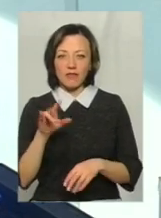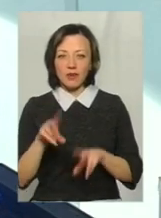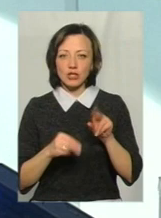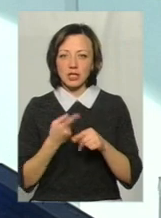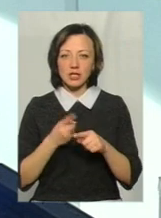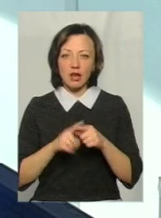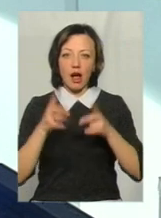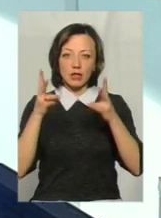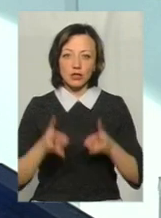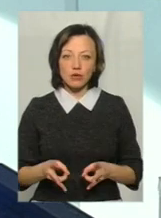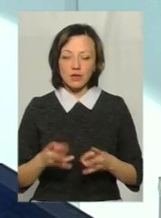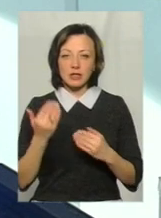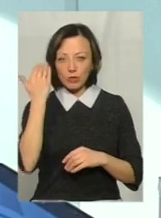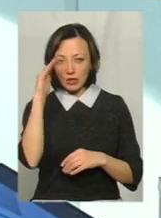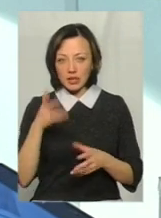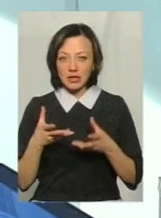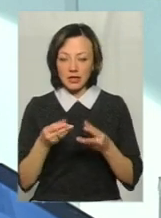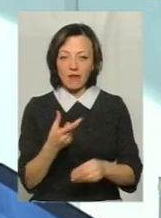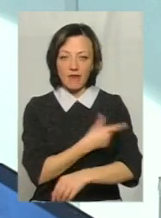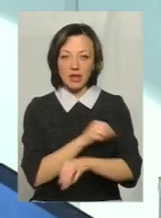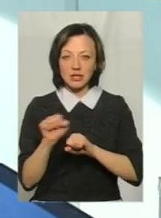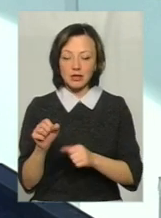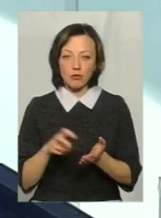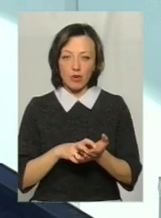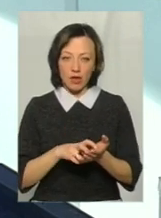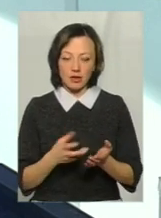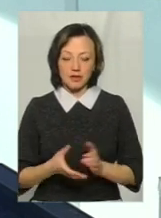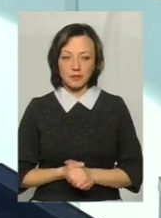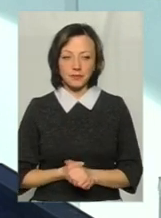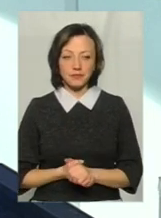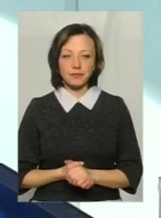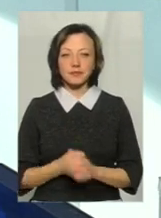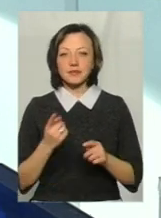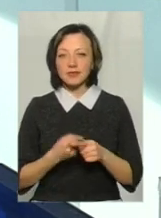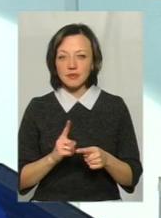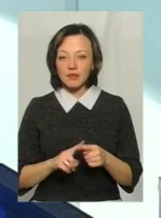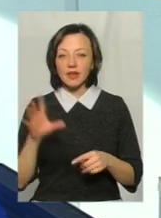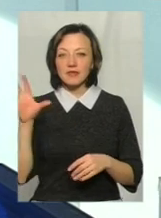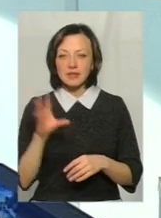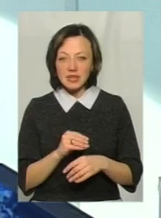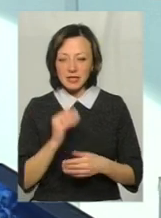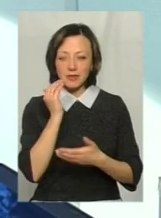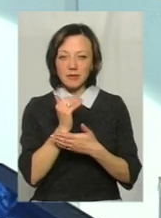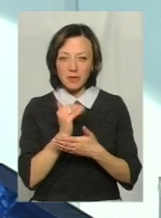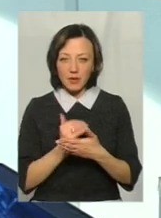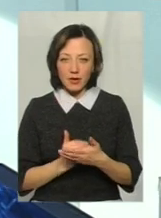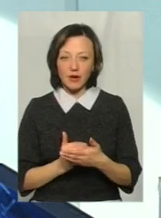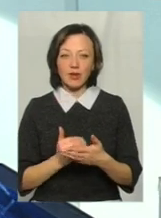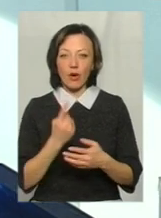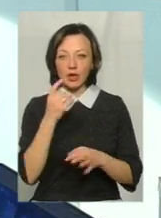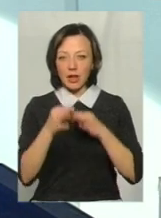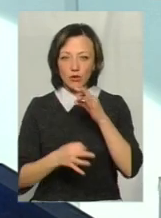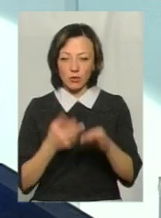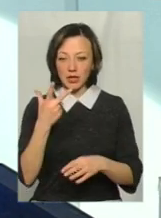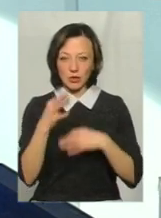що це вже катастрофа, це вже побічна дія вакцини, і тому бояться її щепити. Ці всі ефекти проходять від доби до трьох